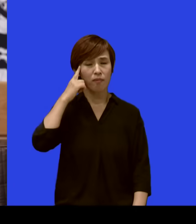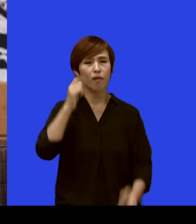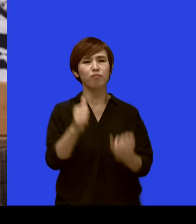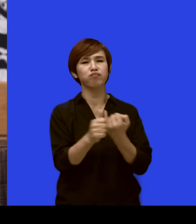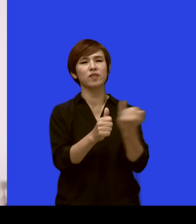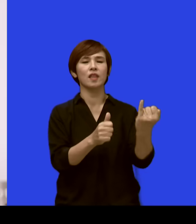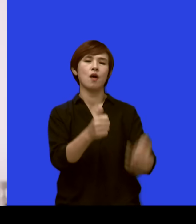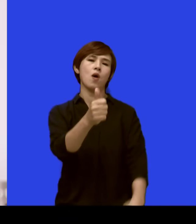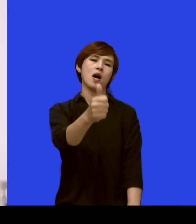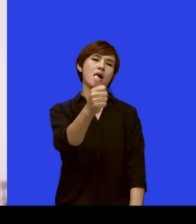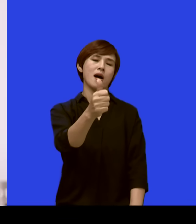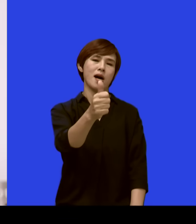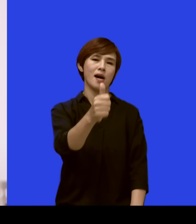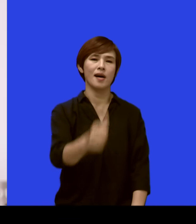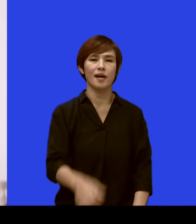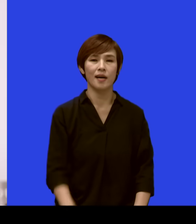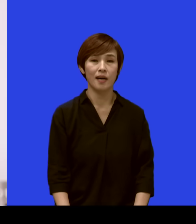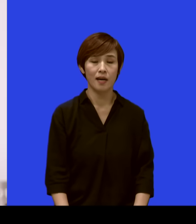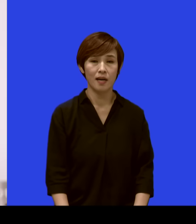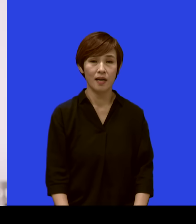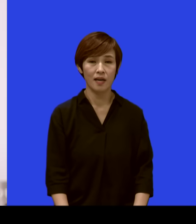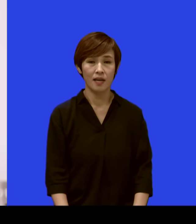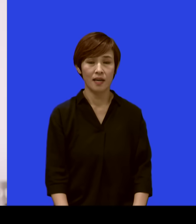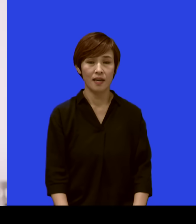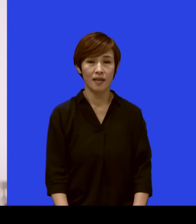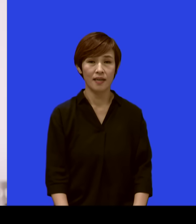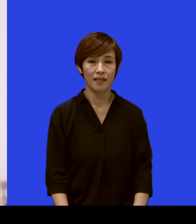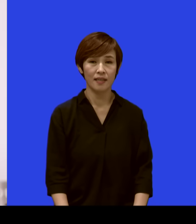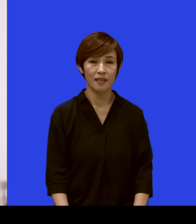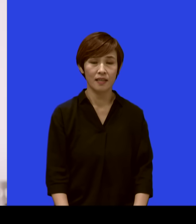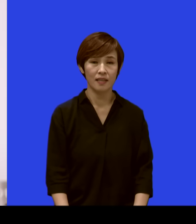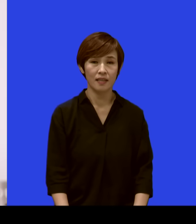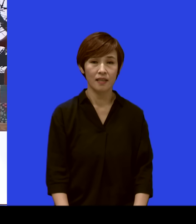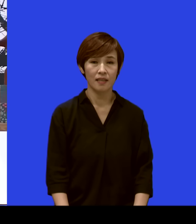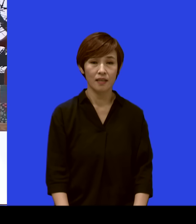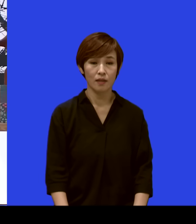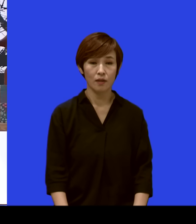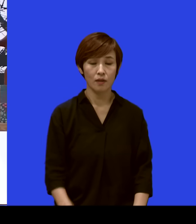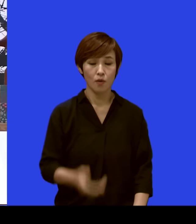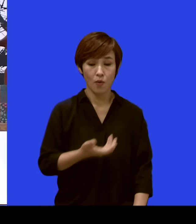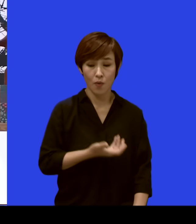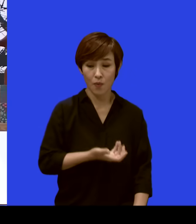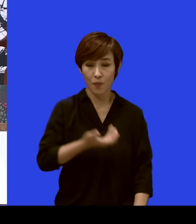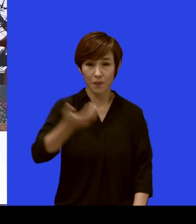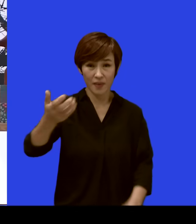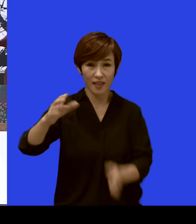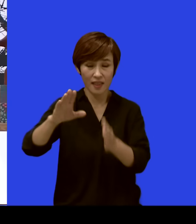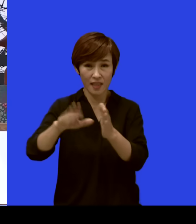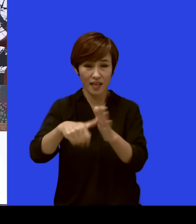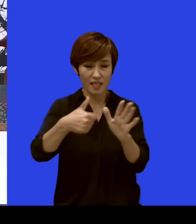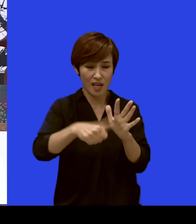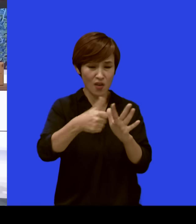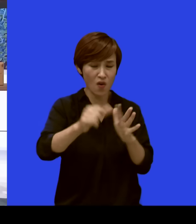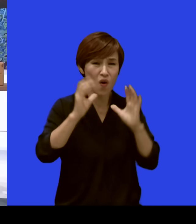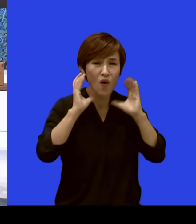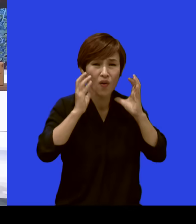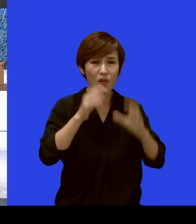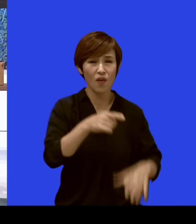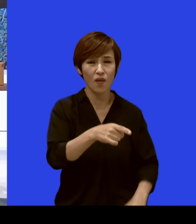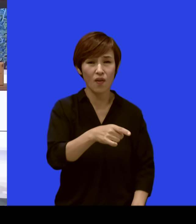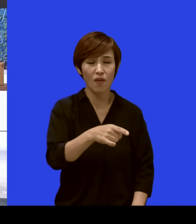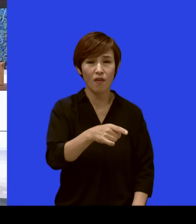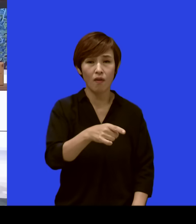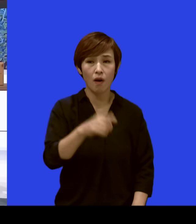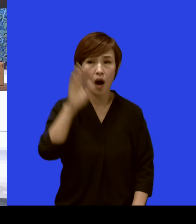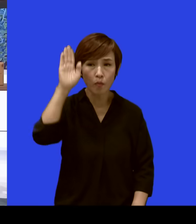더 대단한 것 같거든요. 그럼요. 이제 자녀분들이 당시 옮기실 때는 이제 아직 대학생들이 아닌 시절이었죠. 그럼 이제